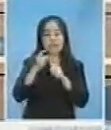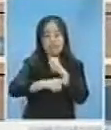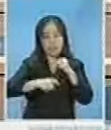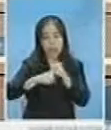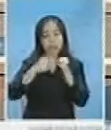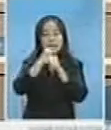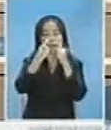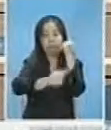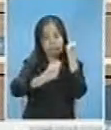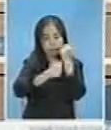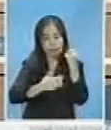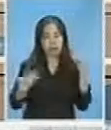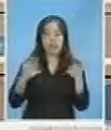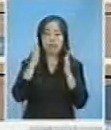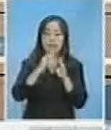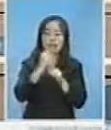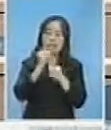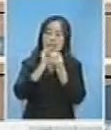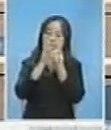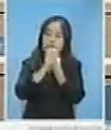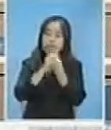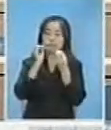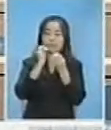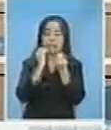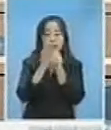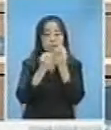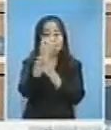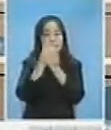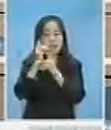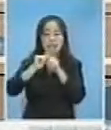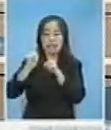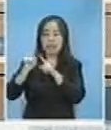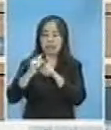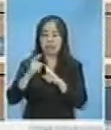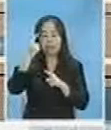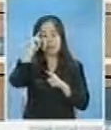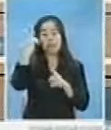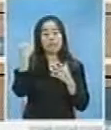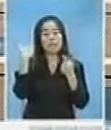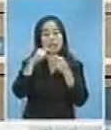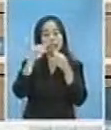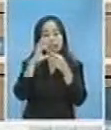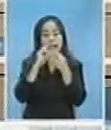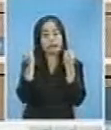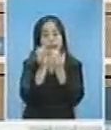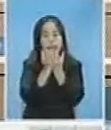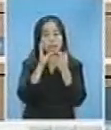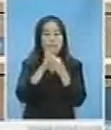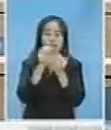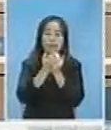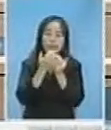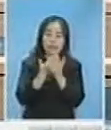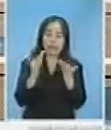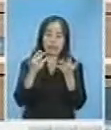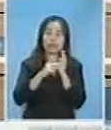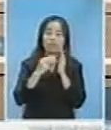ลูกยางหรือเกษตรกรปลูกสวนทำสวนปลูกพืชไร่จะกระทบมีผลกระทบจากภาวะตรงนี้อย่างไร